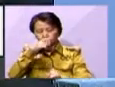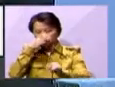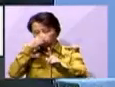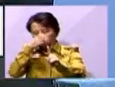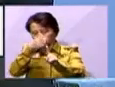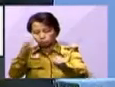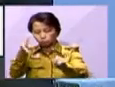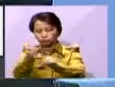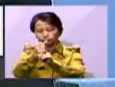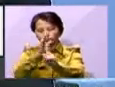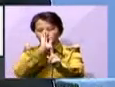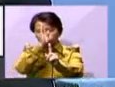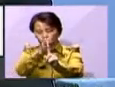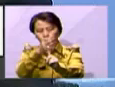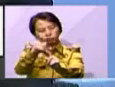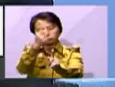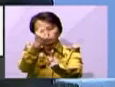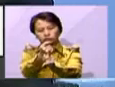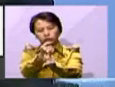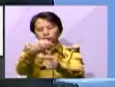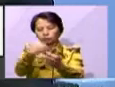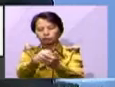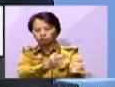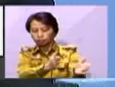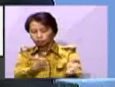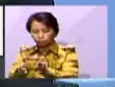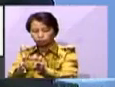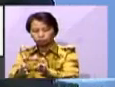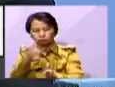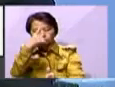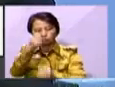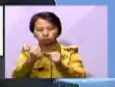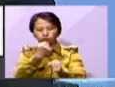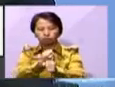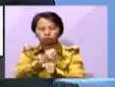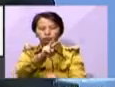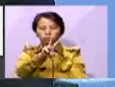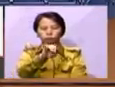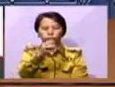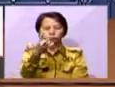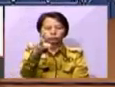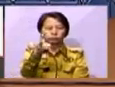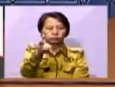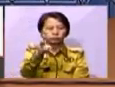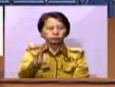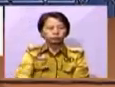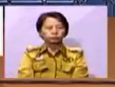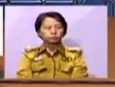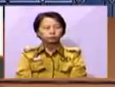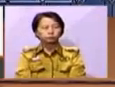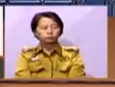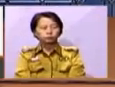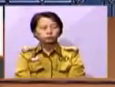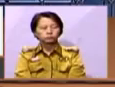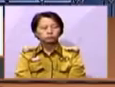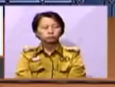mencapai hala tuju yang telah ditetapkan dalam perancangan perniagaan bagi tahun 2017.